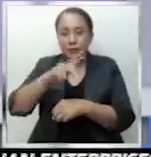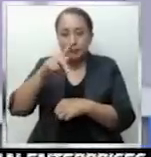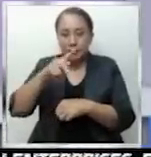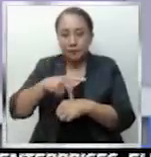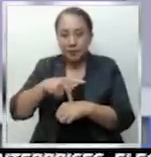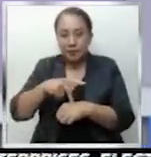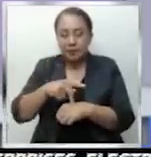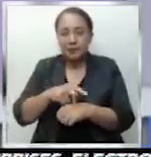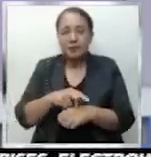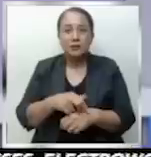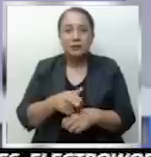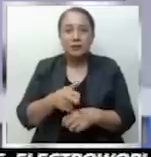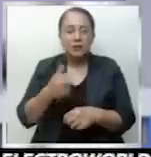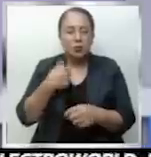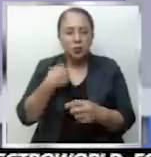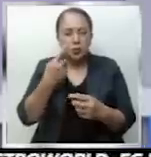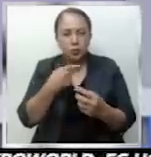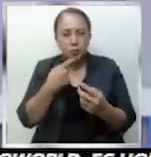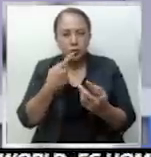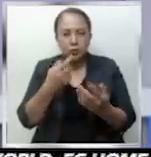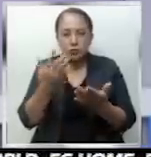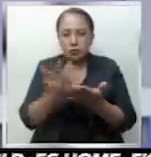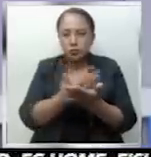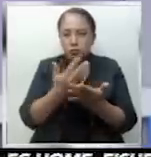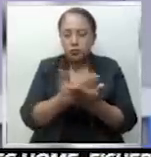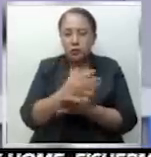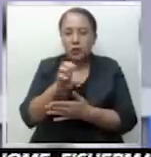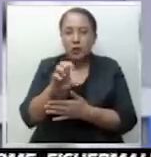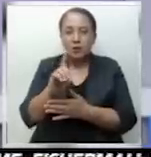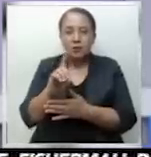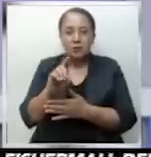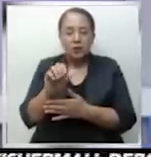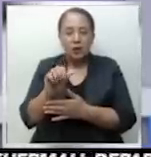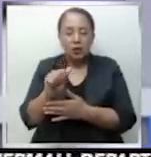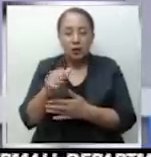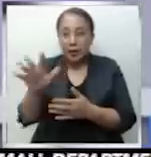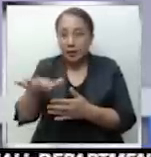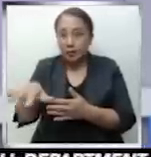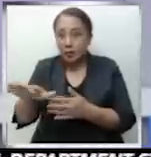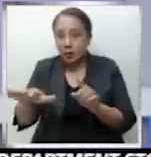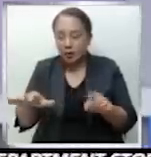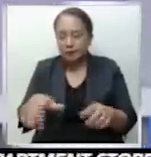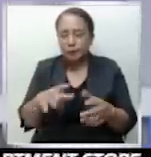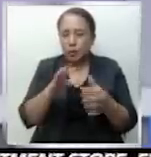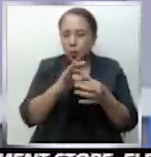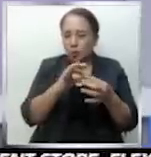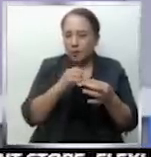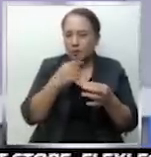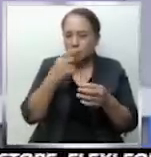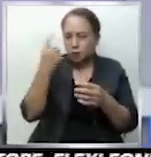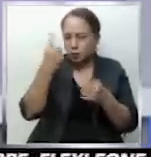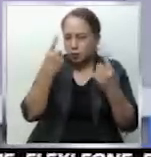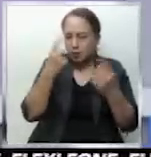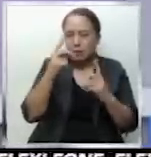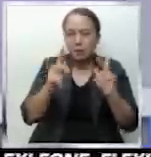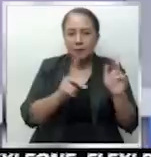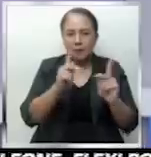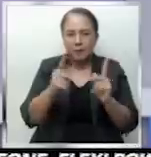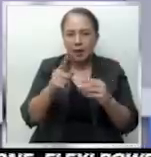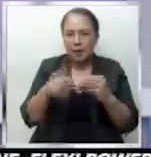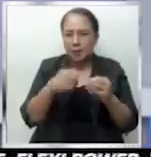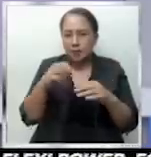Tumanggi itong tukuyin ang mga bagong EDCA site pero nagkomento sa pangamba ng ilang Pilipino sa epekto ng tensyon sa